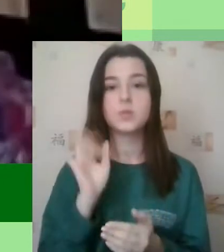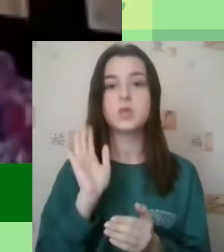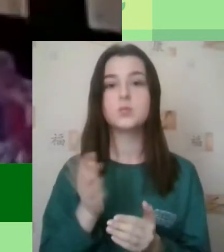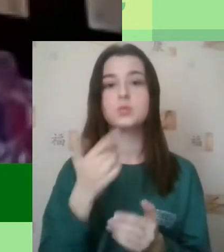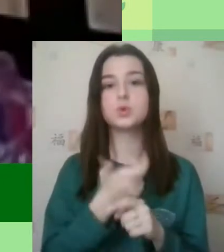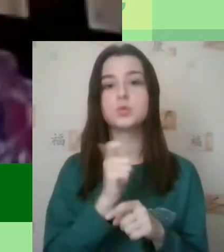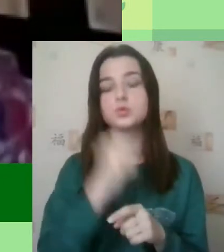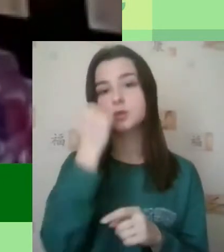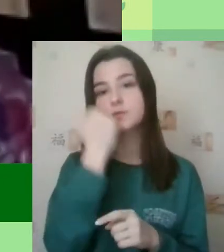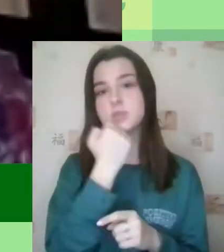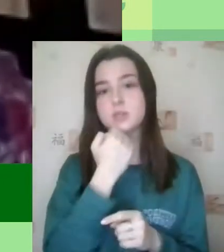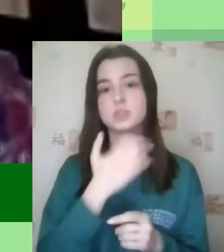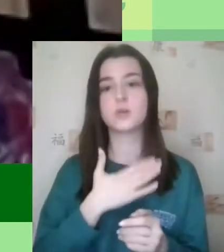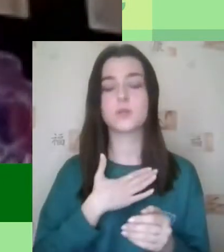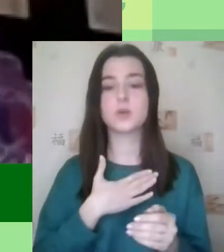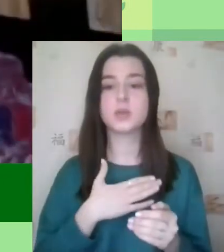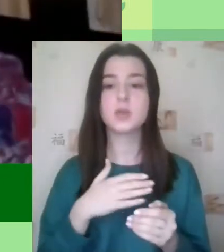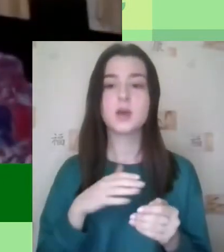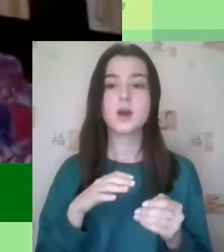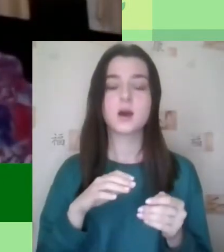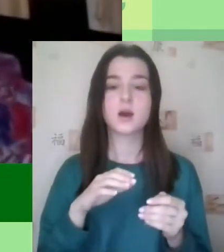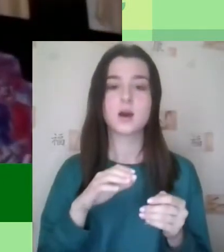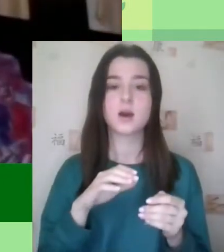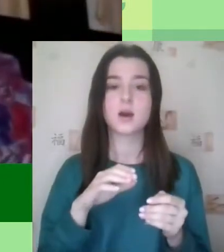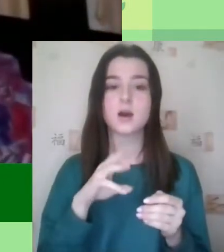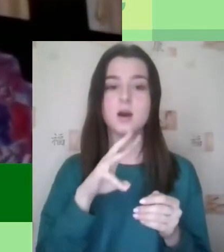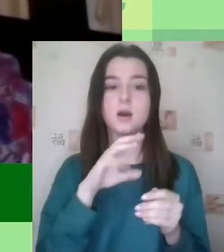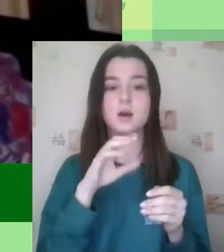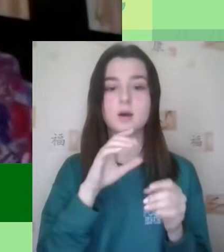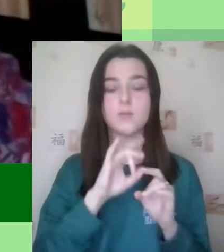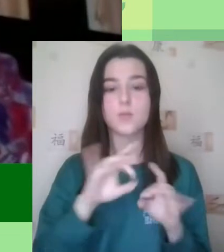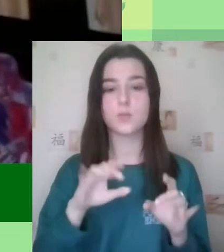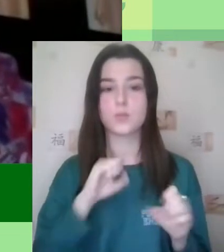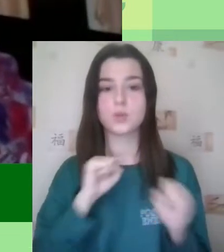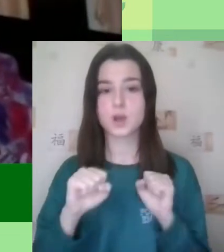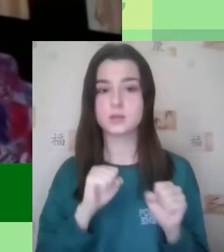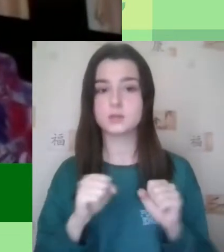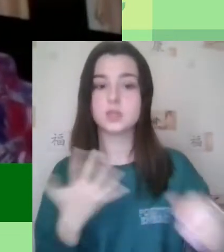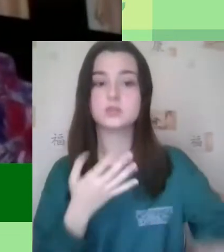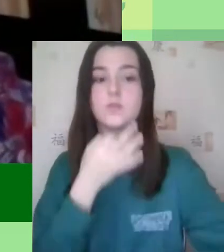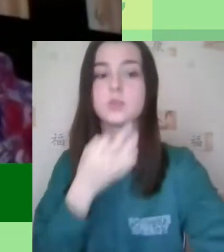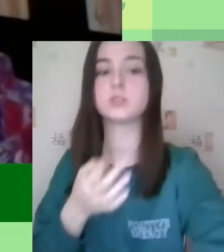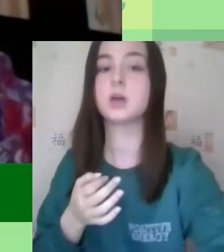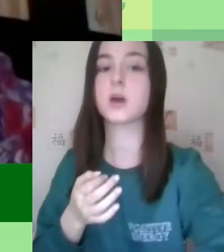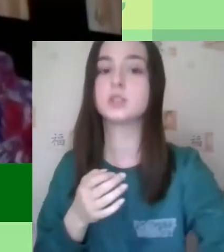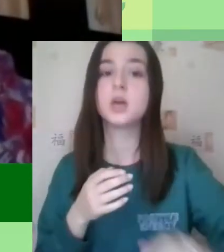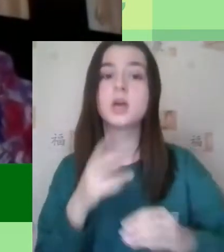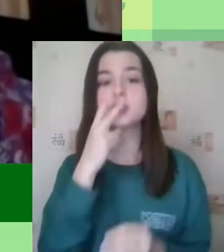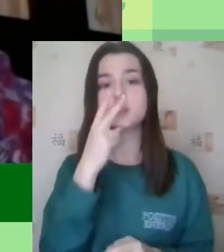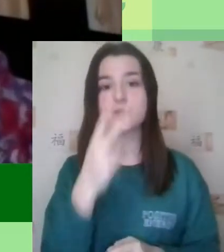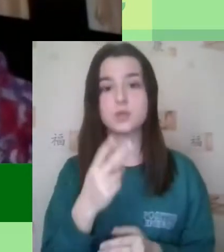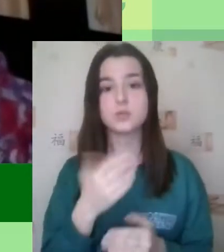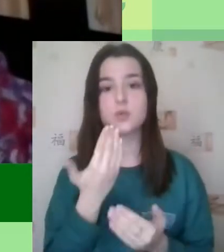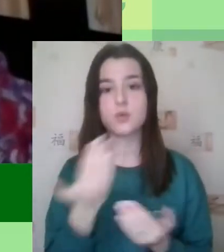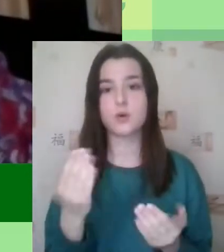дуже вдячна моїй модераторці, якщо вона скаже, чи так зараз наповнений екран, чи видно